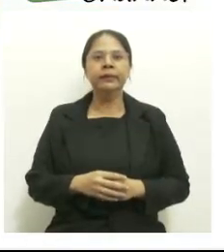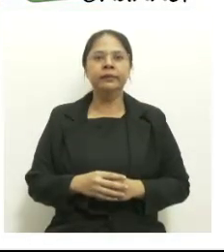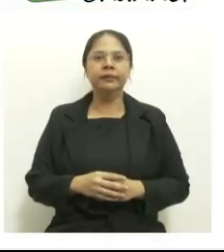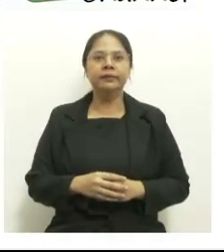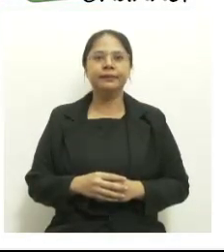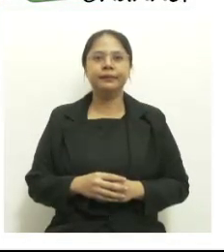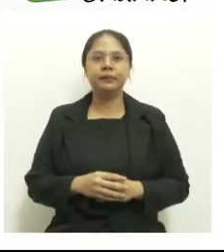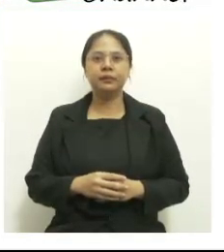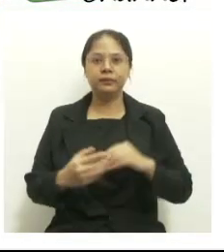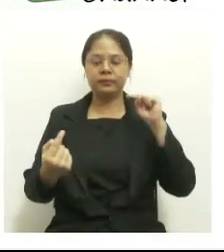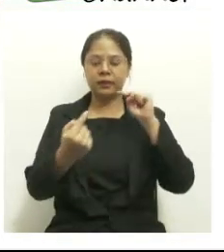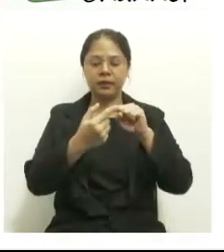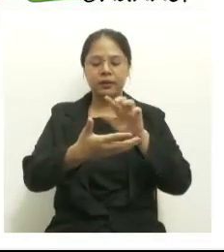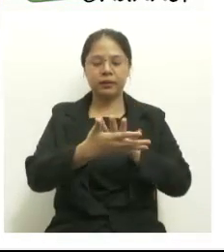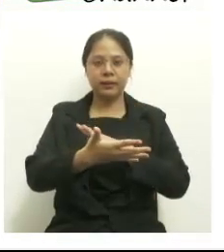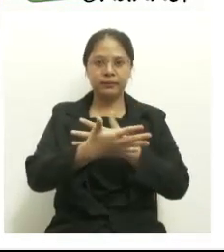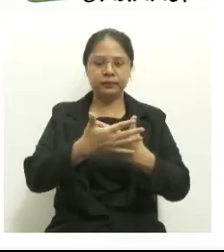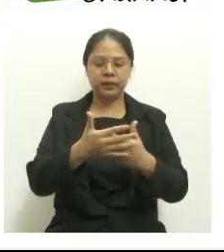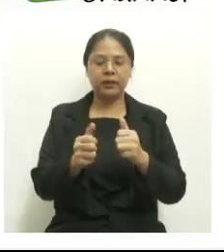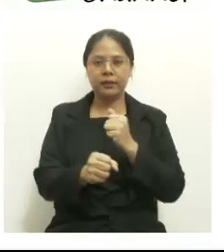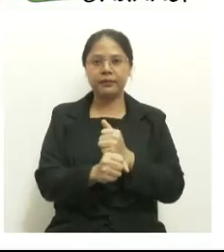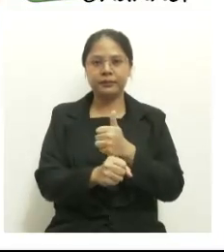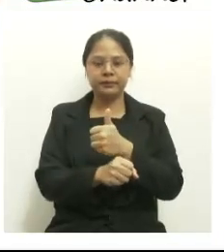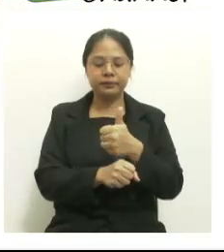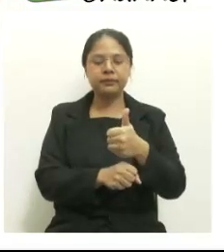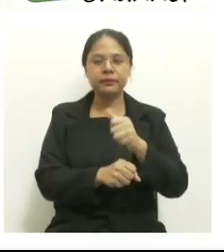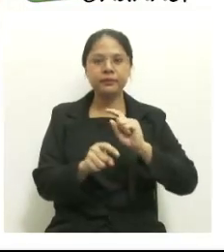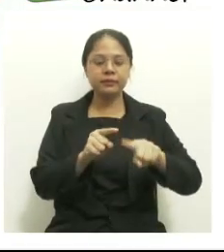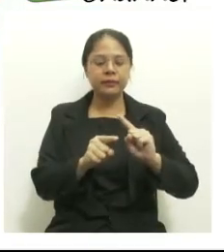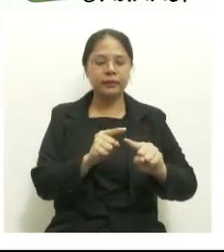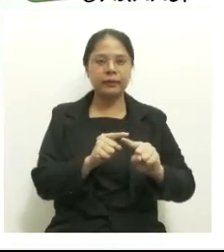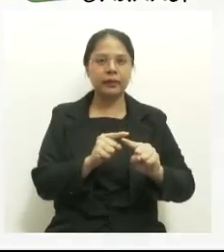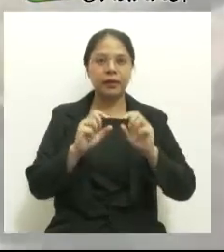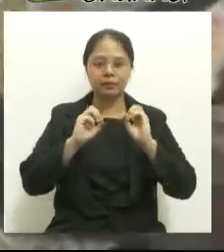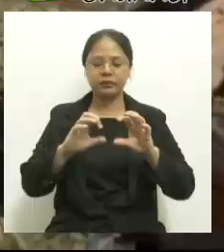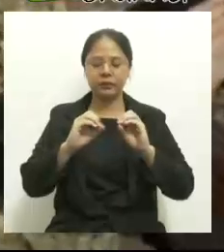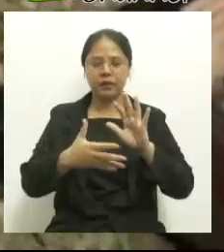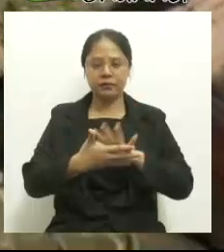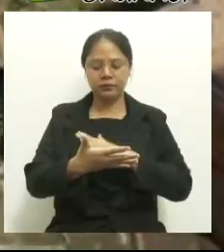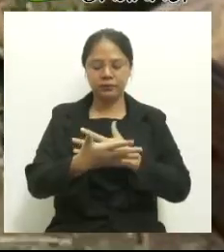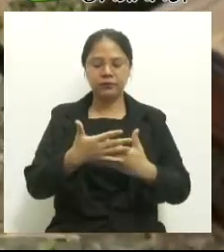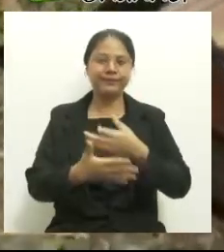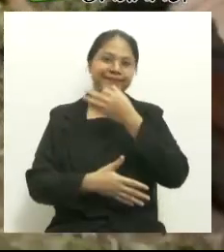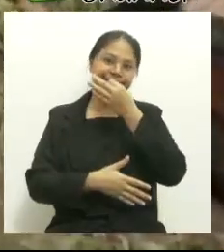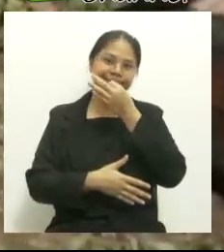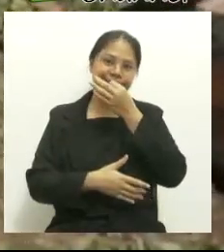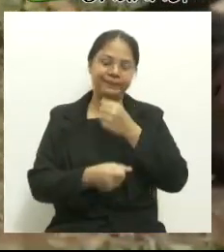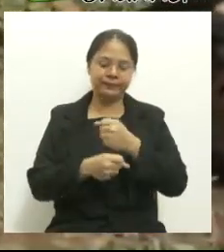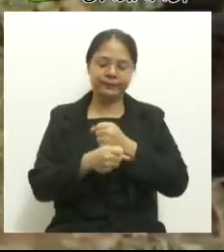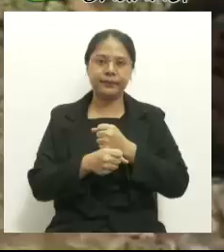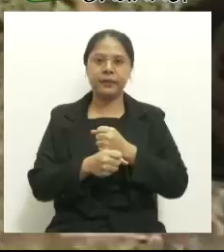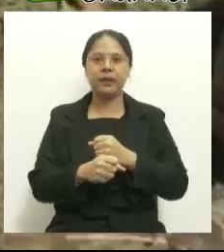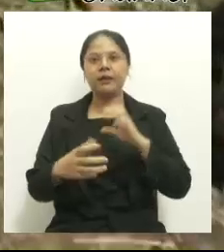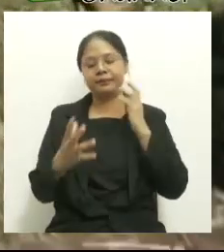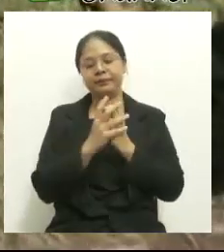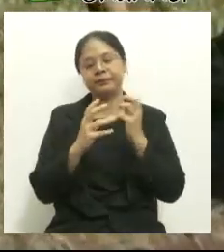มาร่วมเปิดโปงแผนสร้างการดีกับเราด้วยนวัตกรรมการเรียนรู้การพัฒนาทักษะอาชีพผักพื้นบ้าน